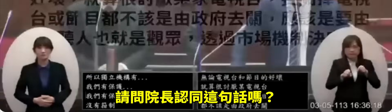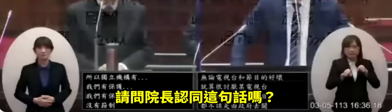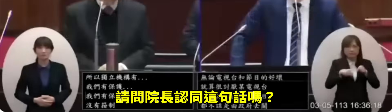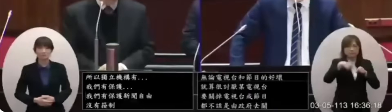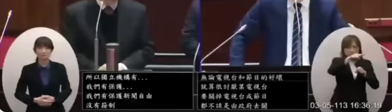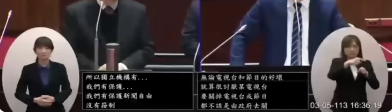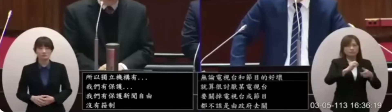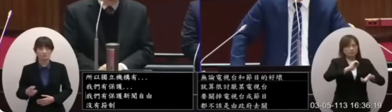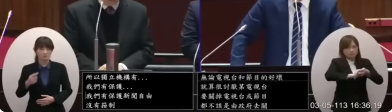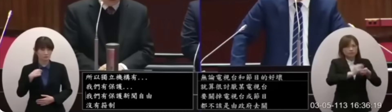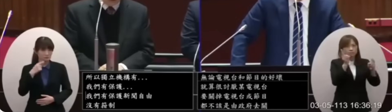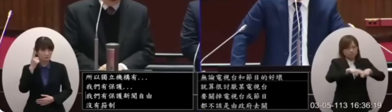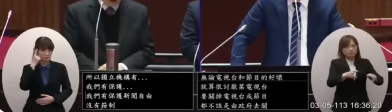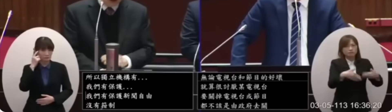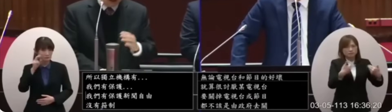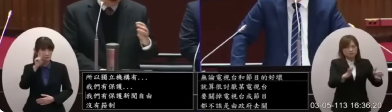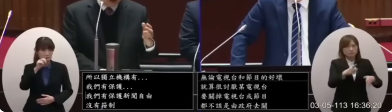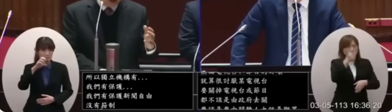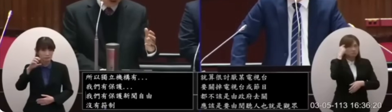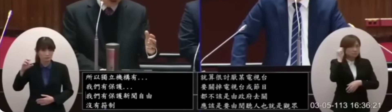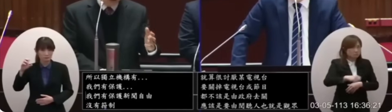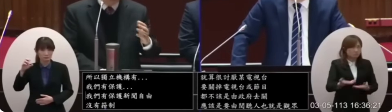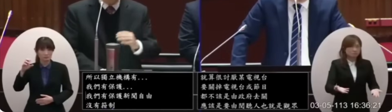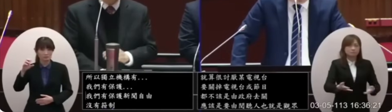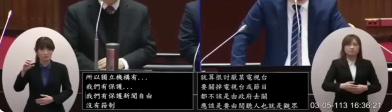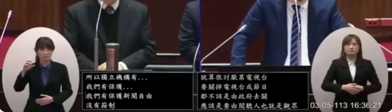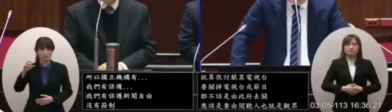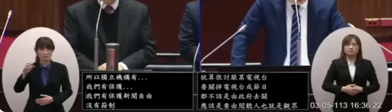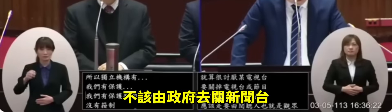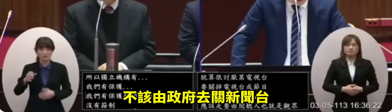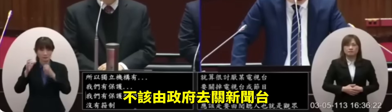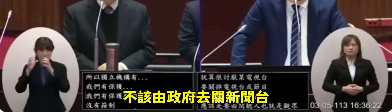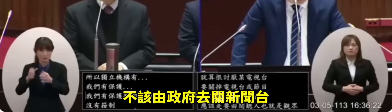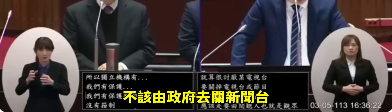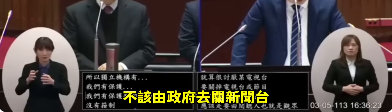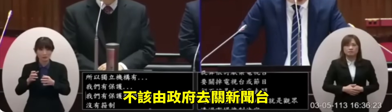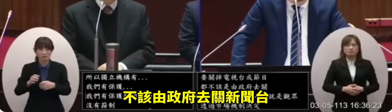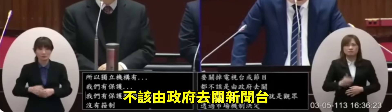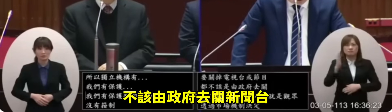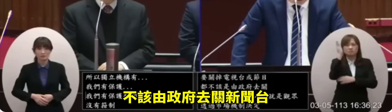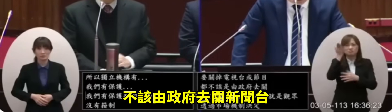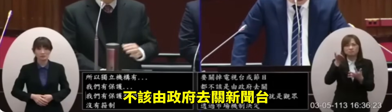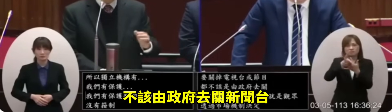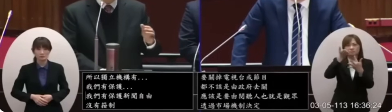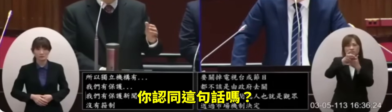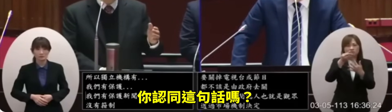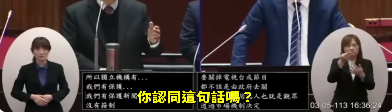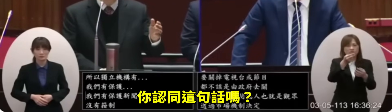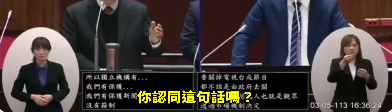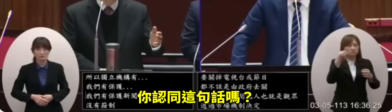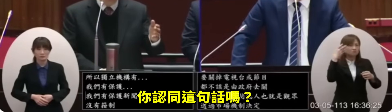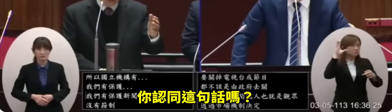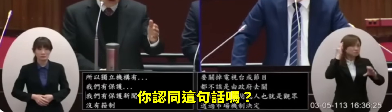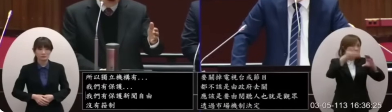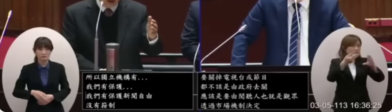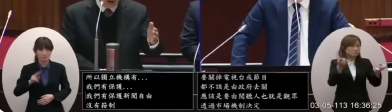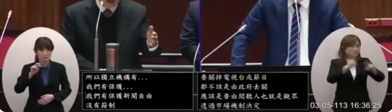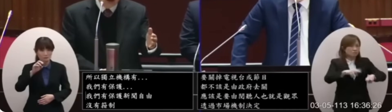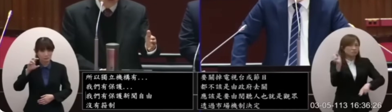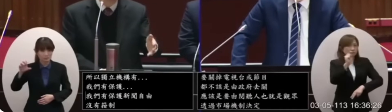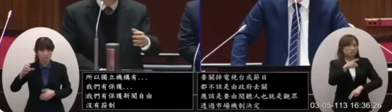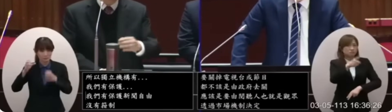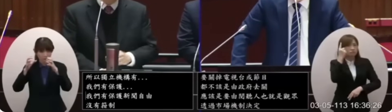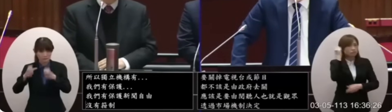这句话吗？ 我想NCC 之所以成立， 不该由政府去关新闻台，你认同这句话吗？ 一